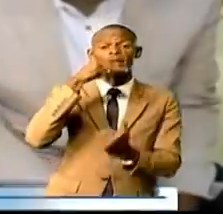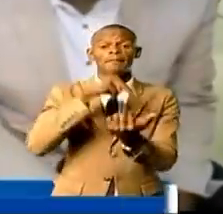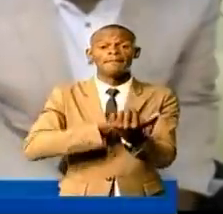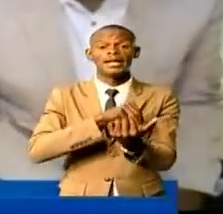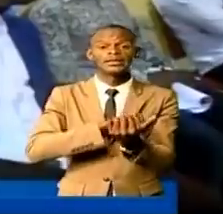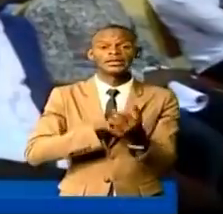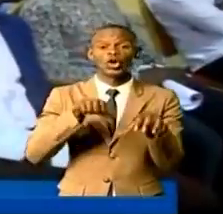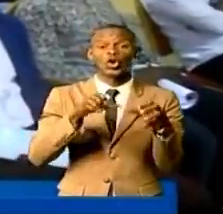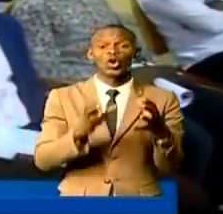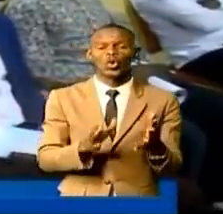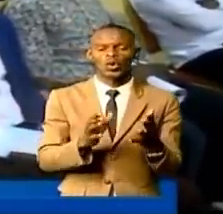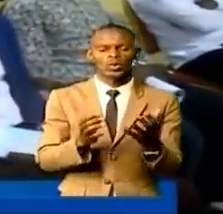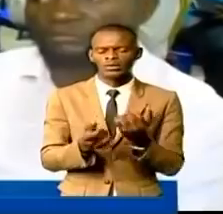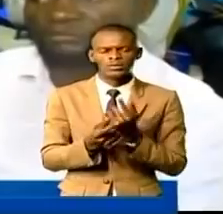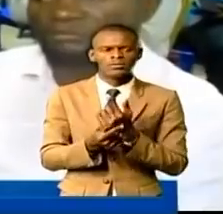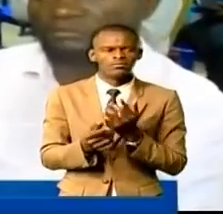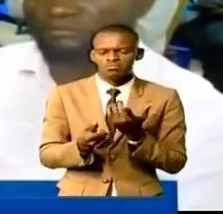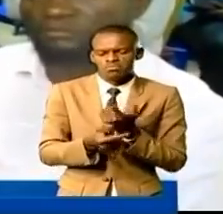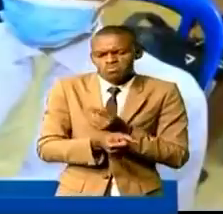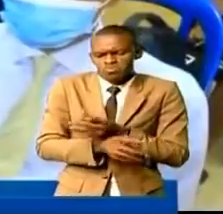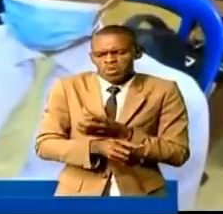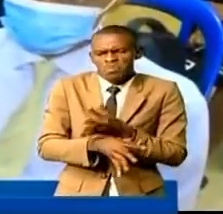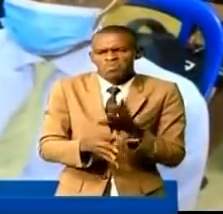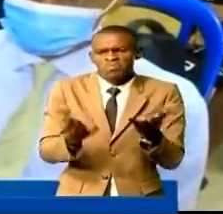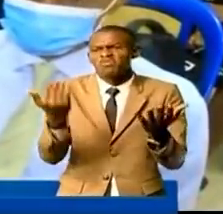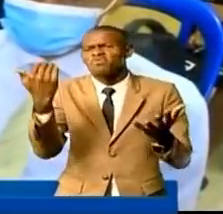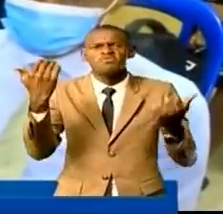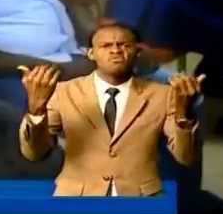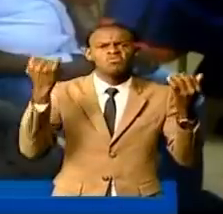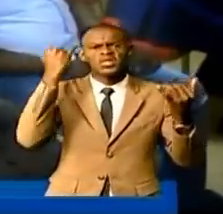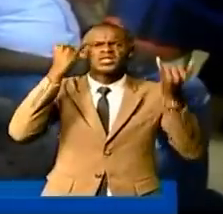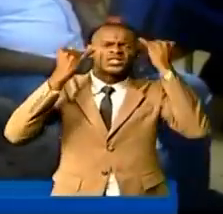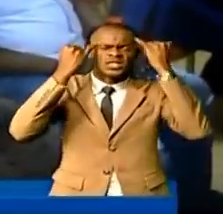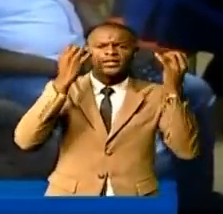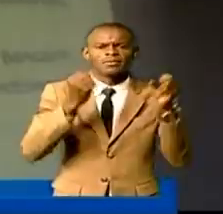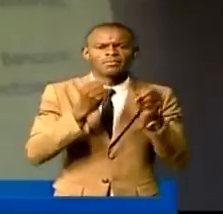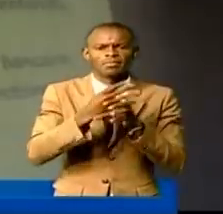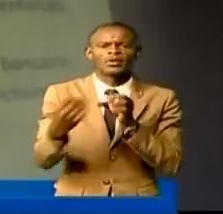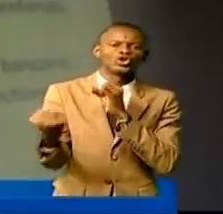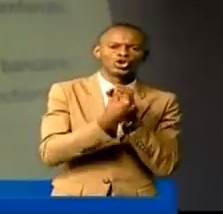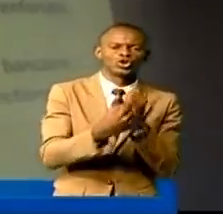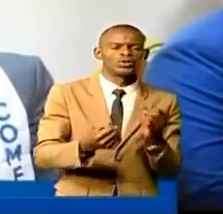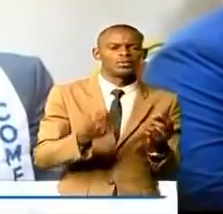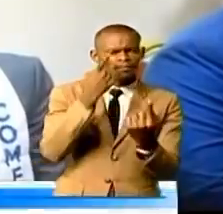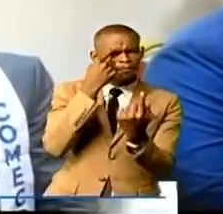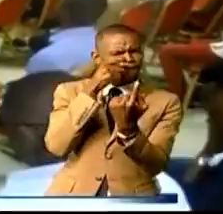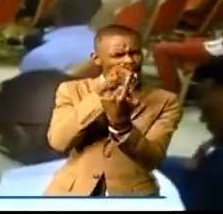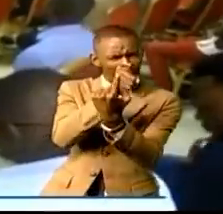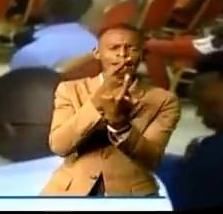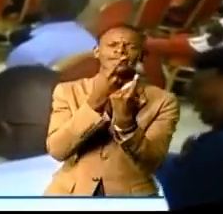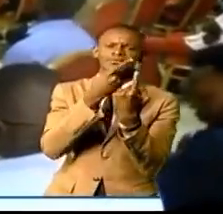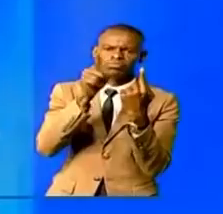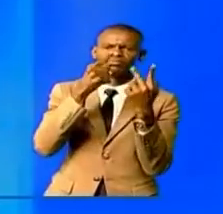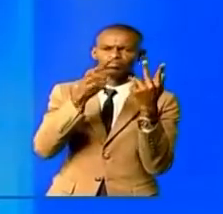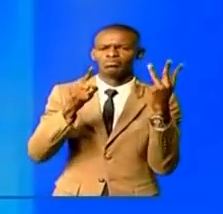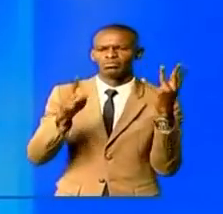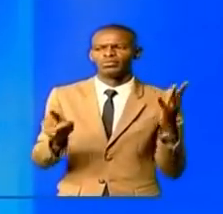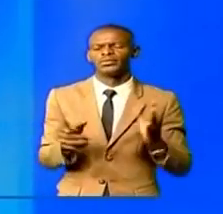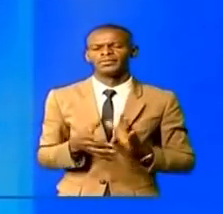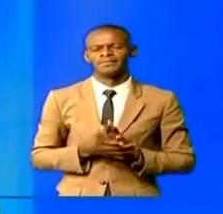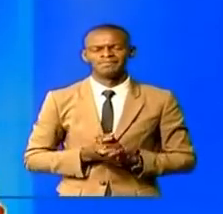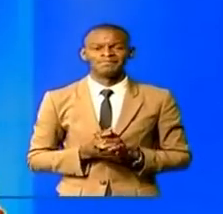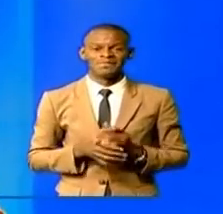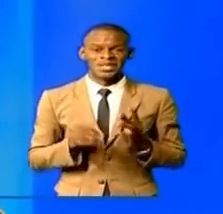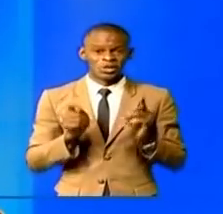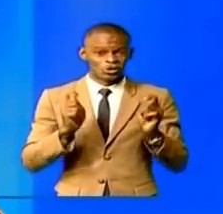changements restent ouverts à tout apport pouvant contribuer et participer à l'atteinte de ses objectifs et de son plan d'action. Fin